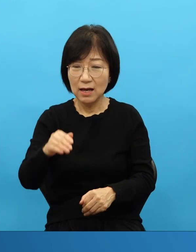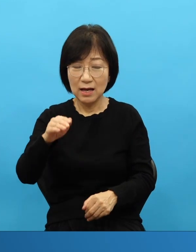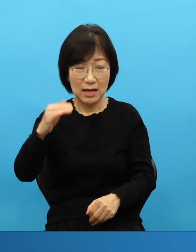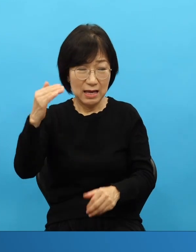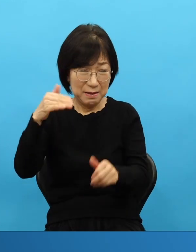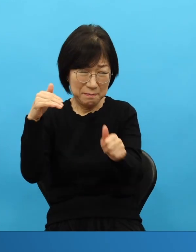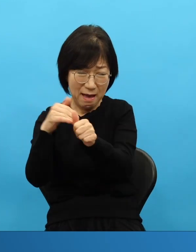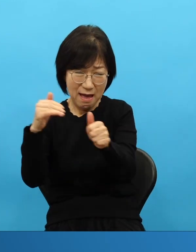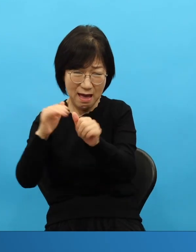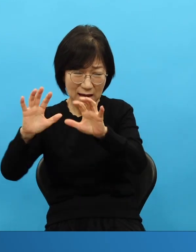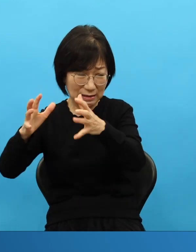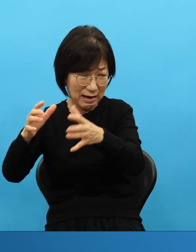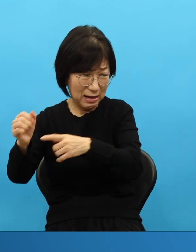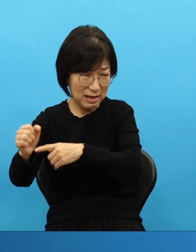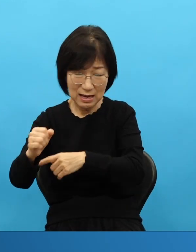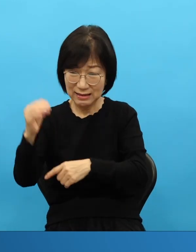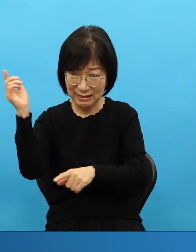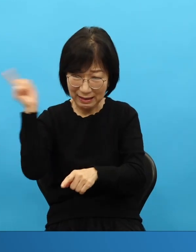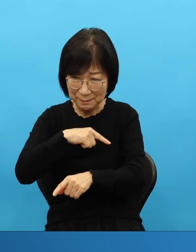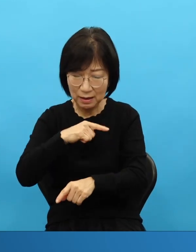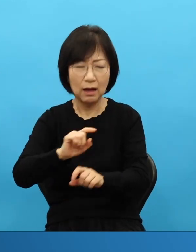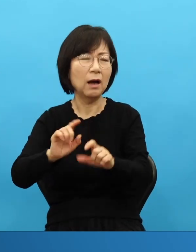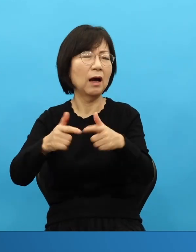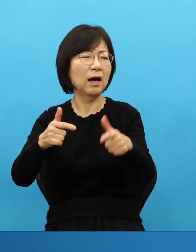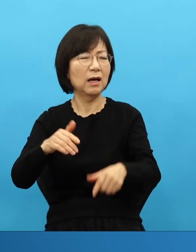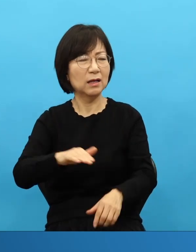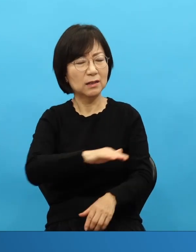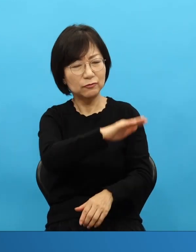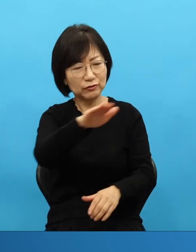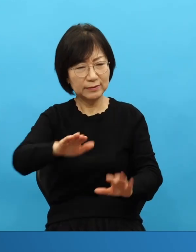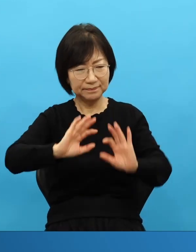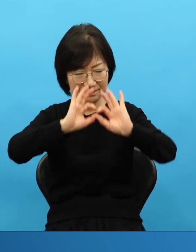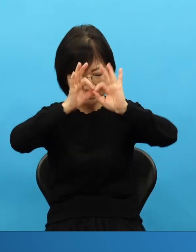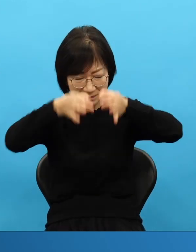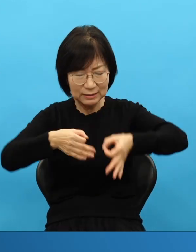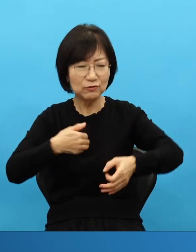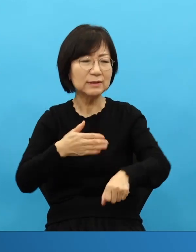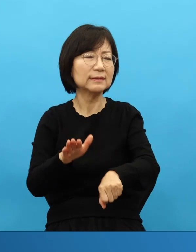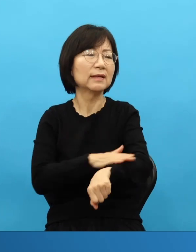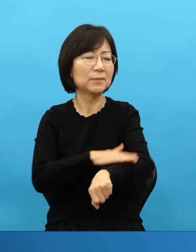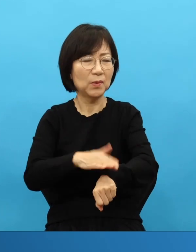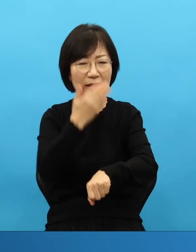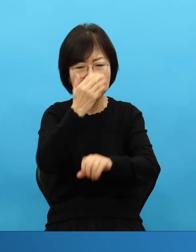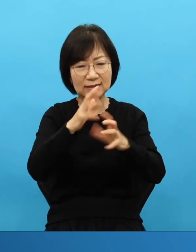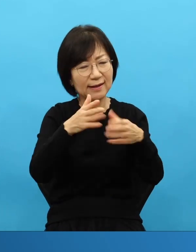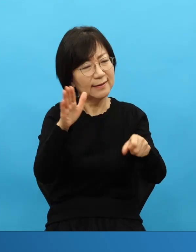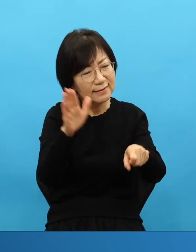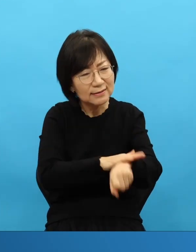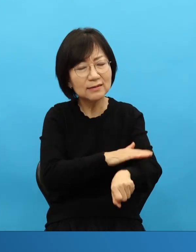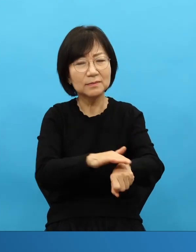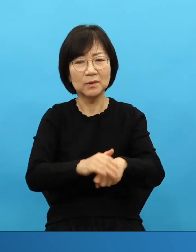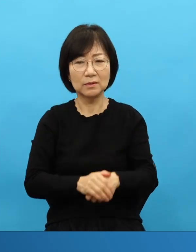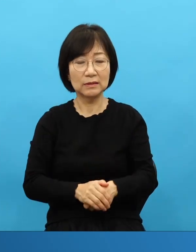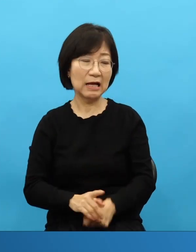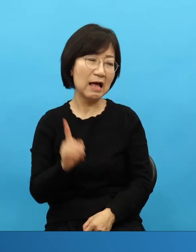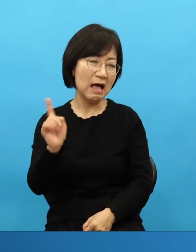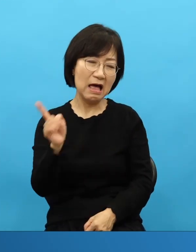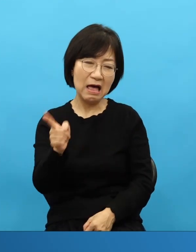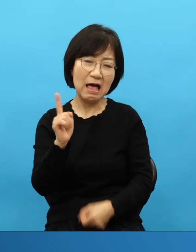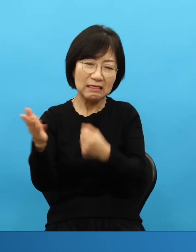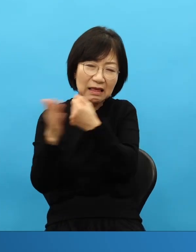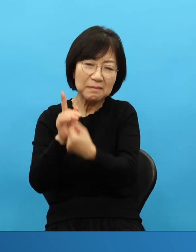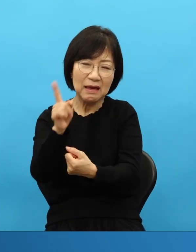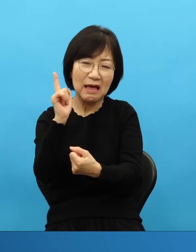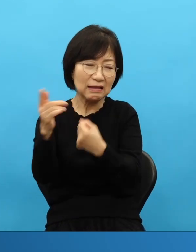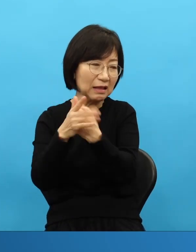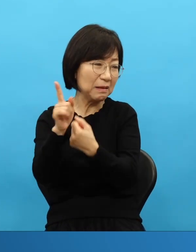아니야. That it's Israel's problem, not Philistines. 처음으로 깨달은 거. And so he was the first one to realize that. 자꾸 핑계대. 핑계 없어야 돼요. We keep on making excuses.